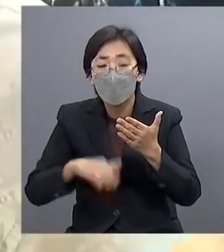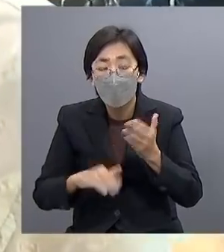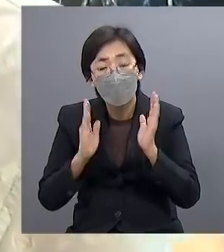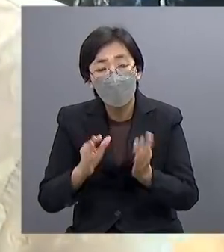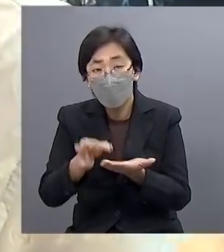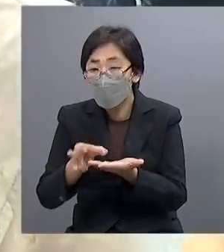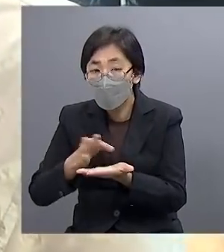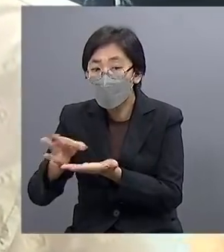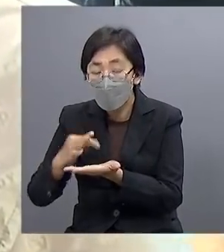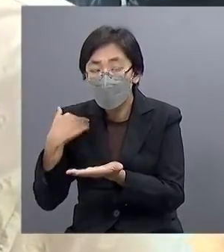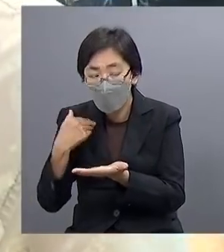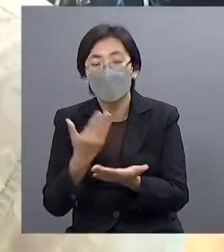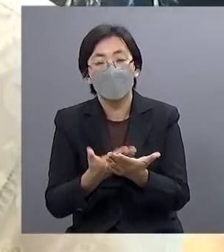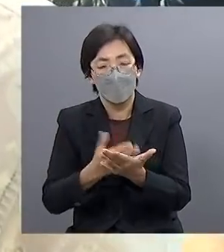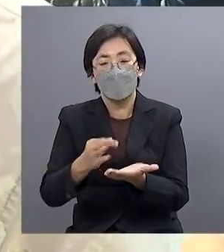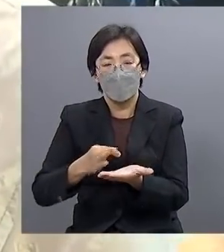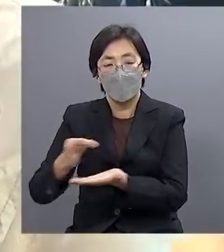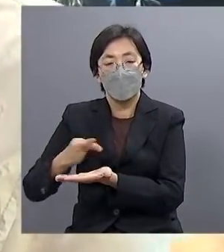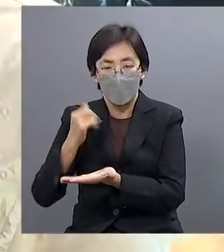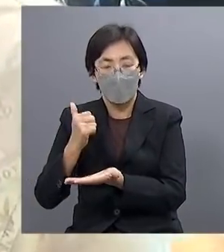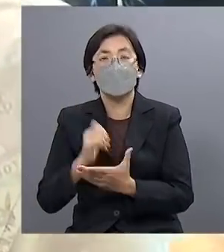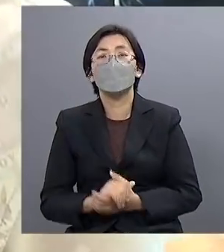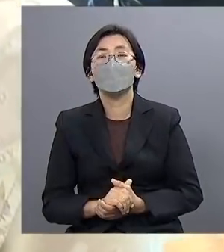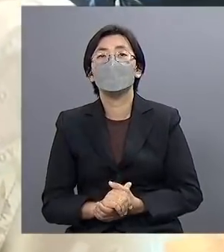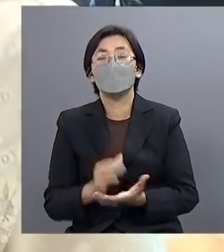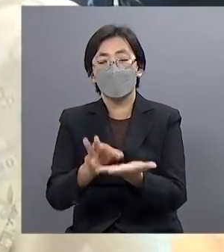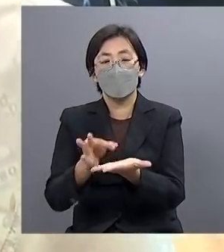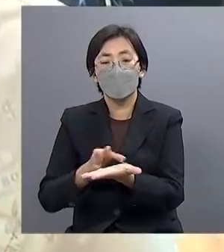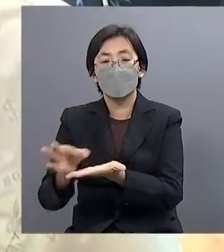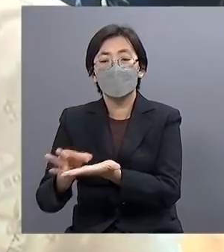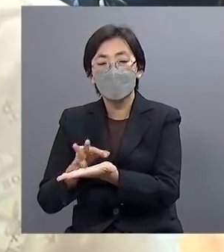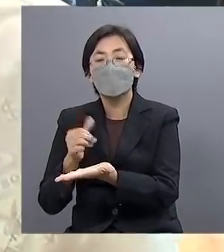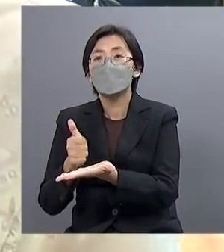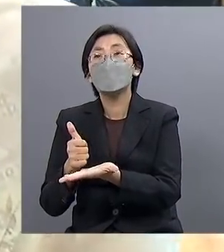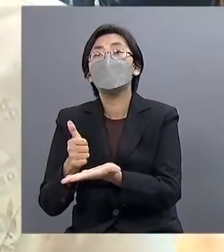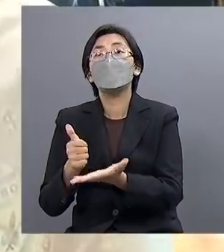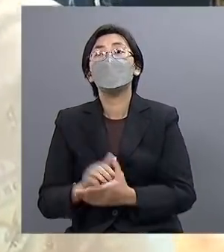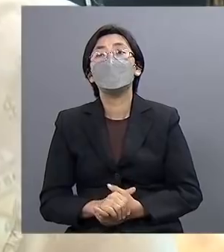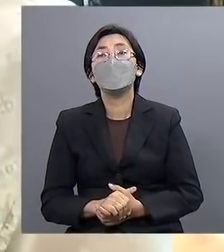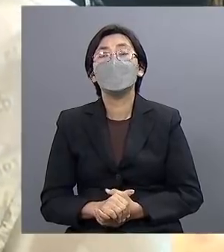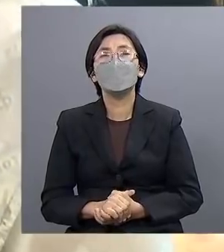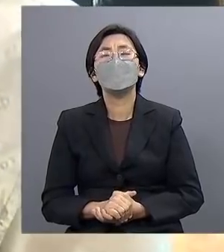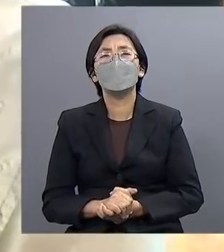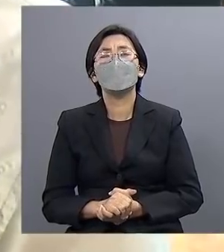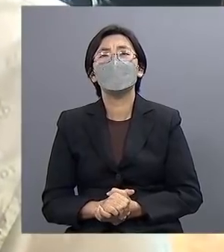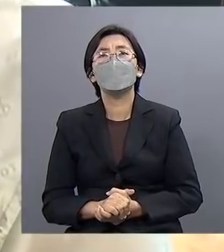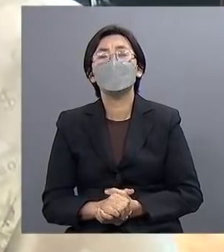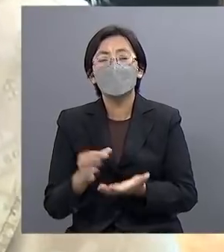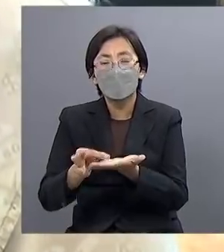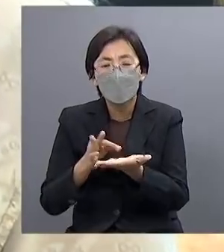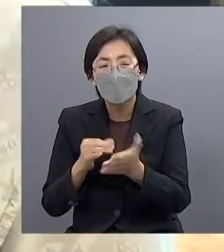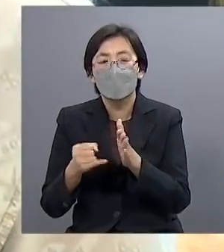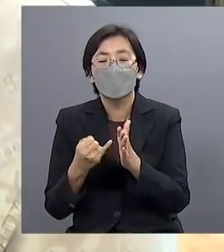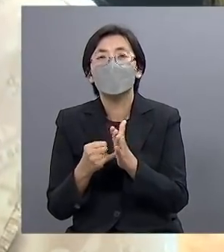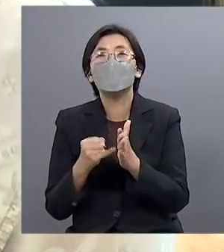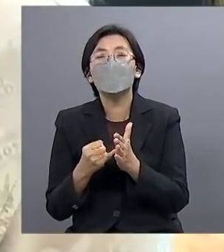ายเยอะขึ้นครับผม ค ่ ะ เยอะขึ้นแล้วก็เหมือนมันซื้อง่ายครับผมมันราคาเบาลง